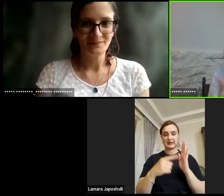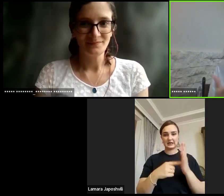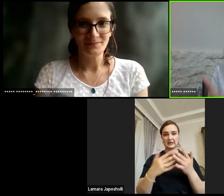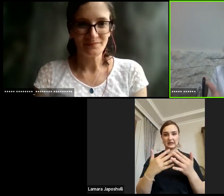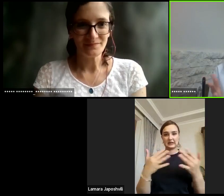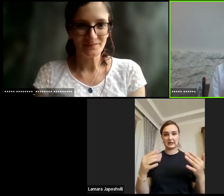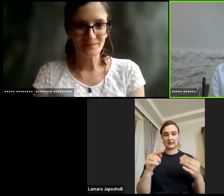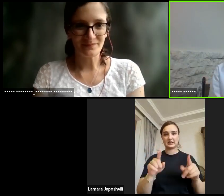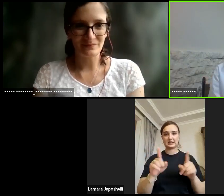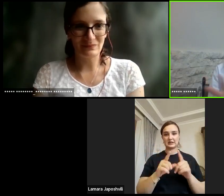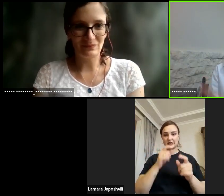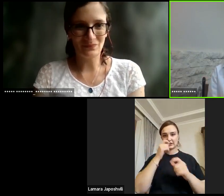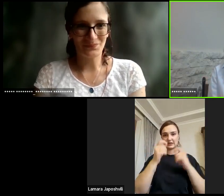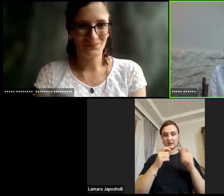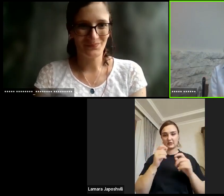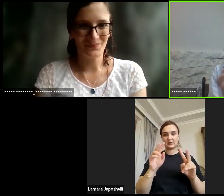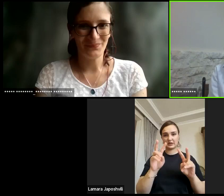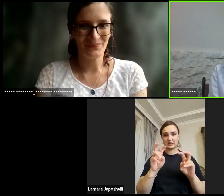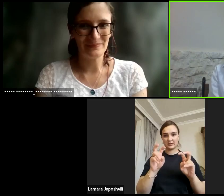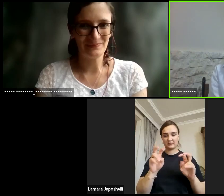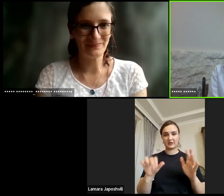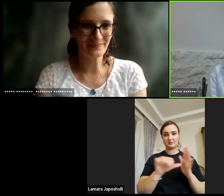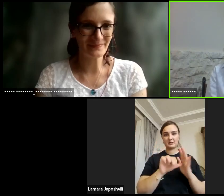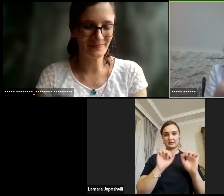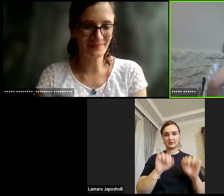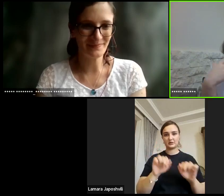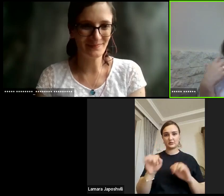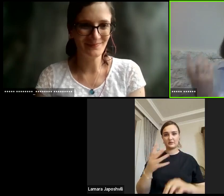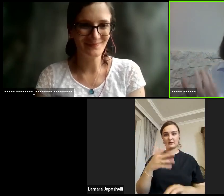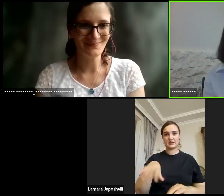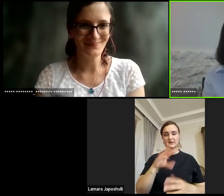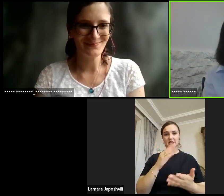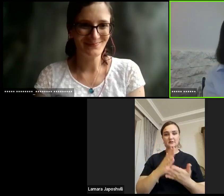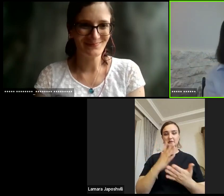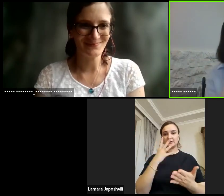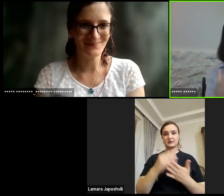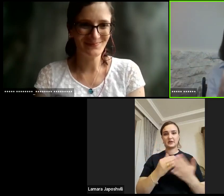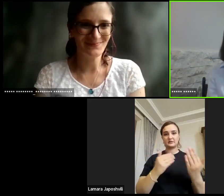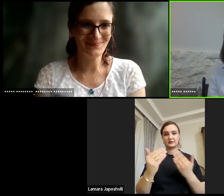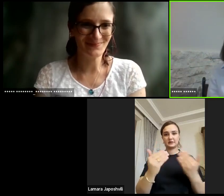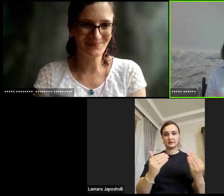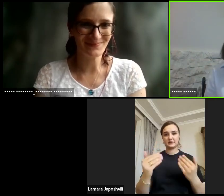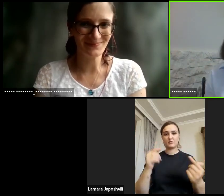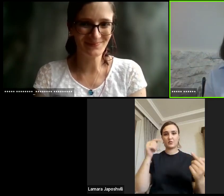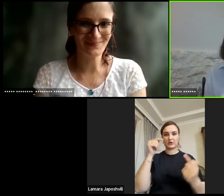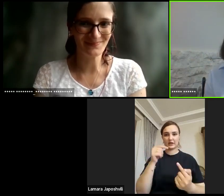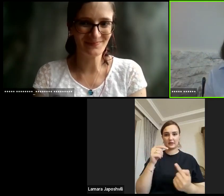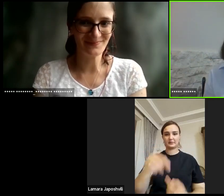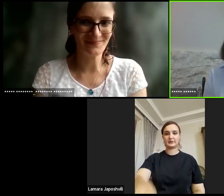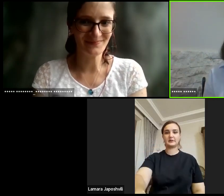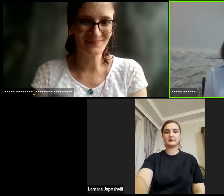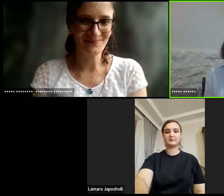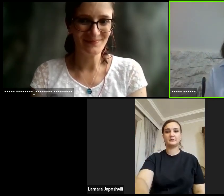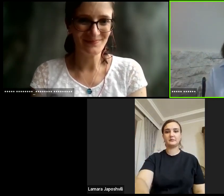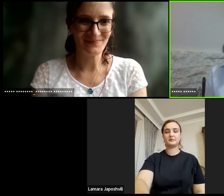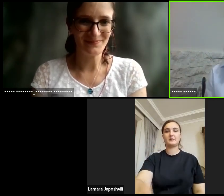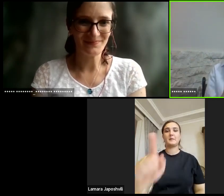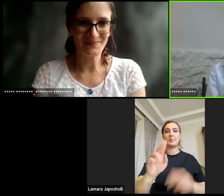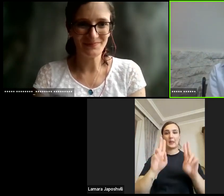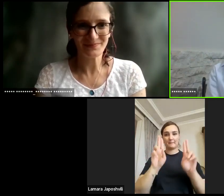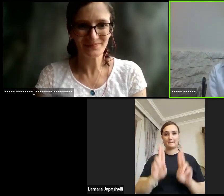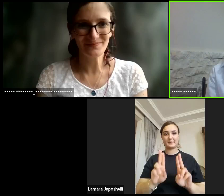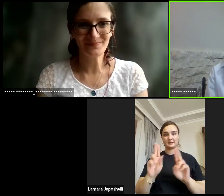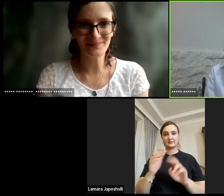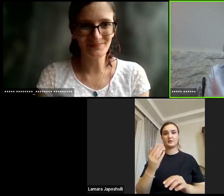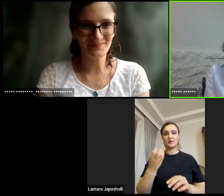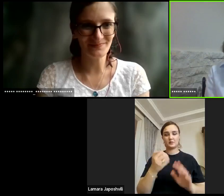ესე დეტალურად დავხაროთ თითოეული დამხმარე საშუალება, იმიტომ რომ ყველას აქვს თავისი მორგების პრინციპები. ხომ არ ჯობს